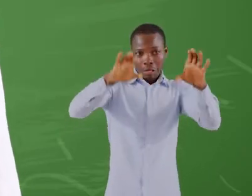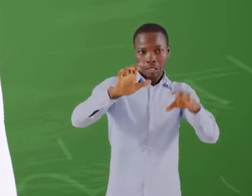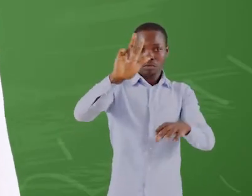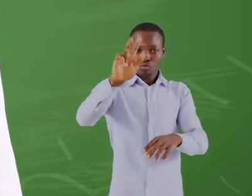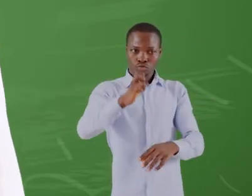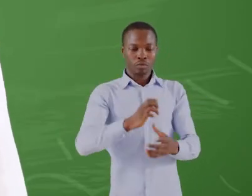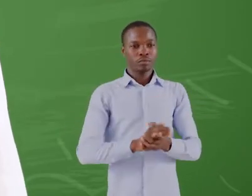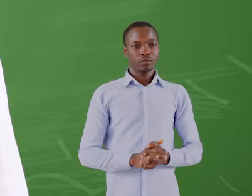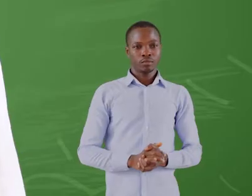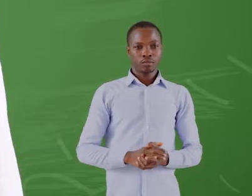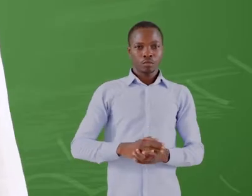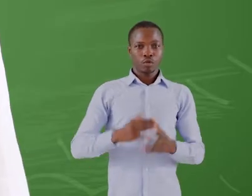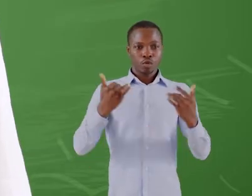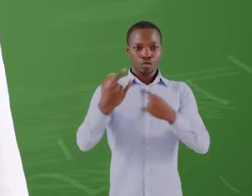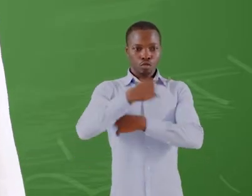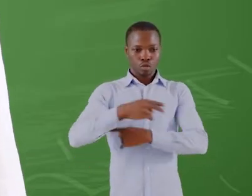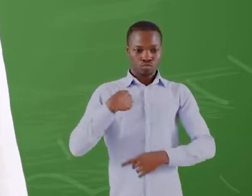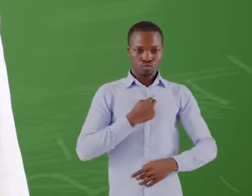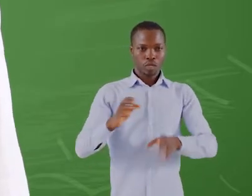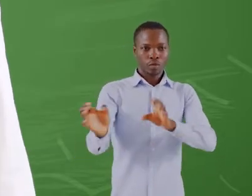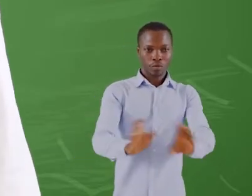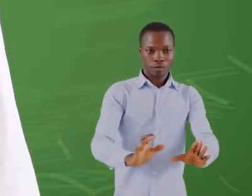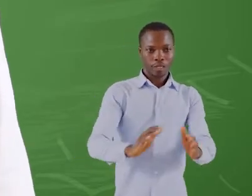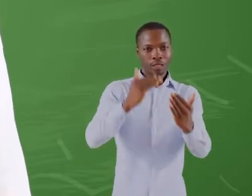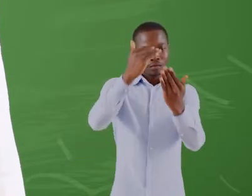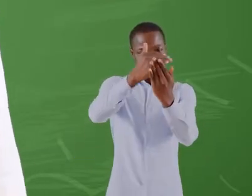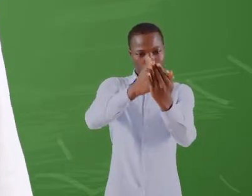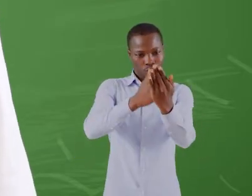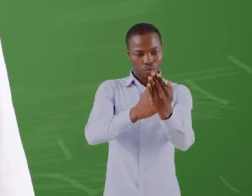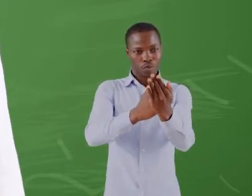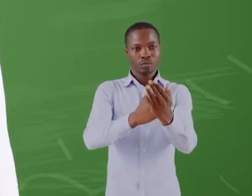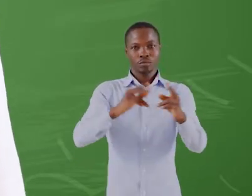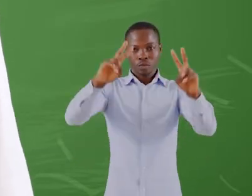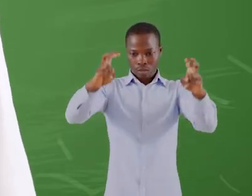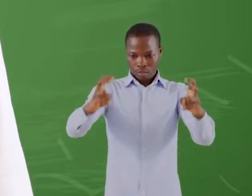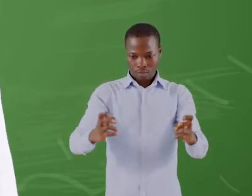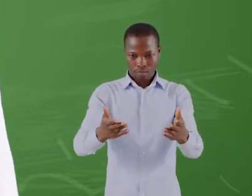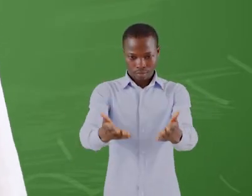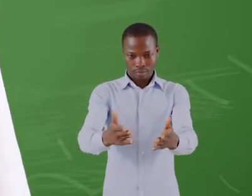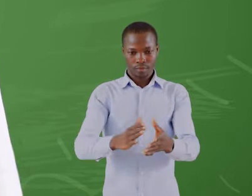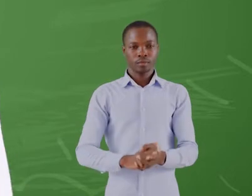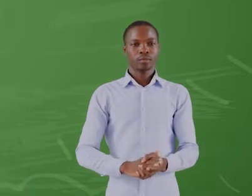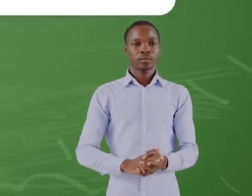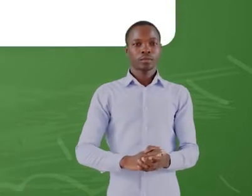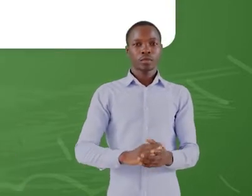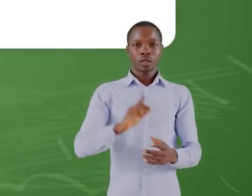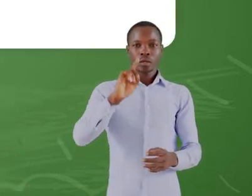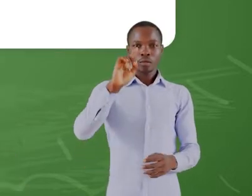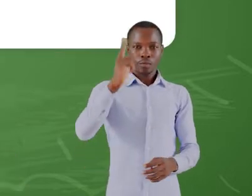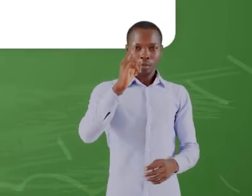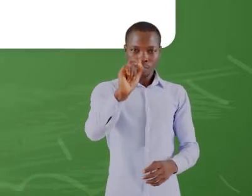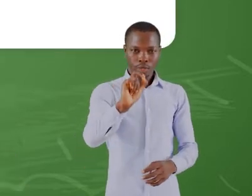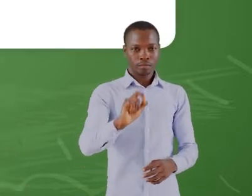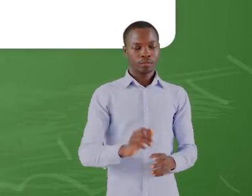3e. Nous allons aujourd'hui faire une leçon dont le plan est le suivant. En grand